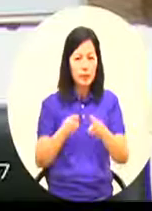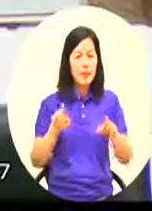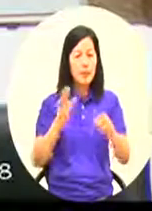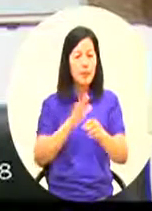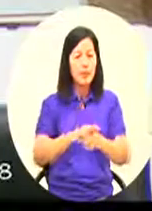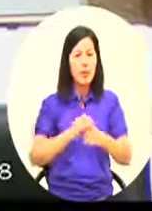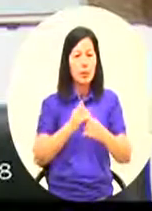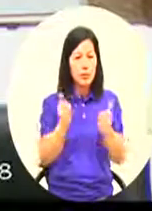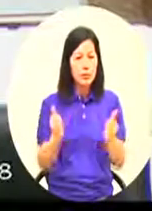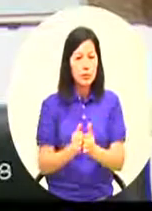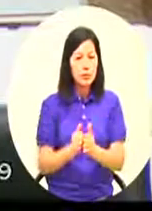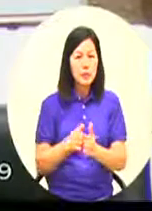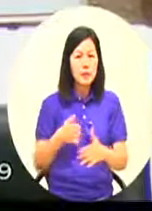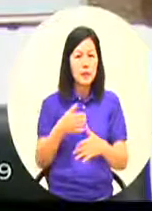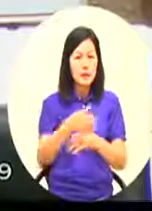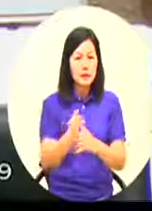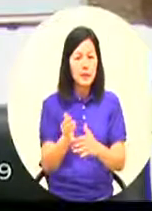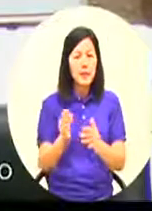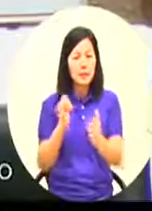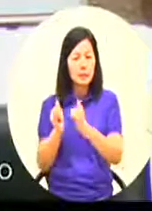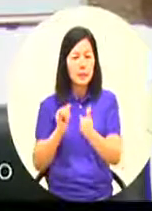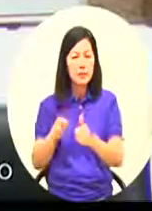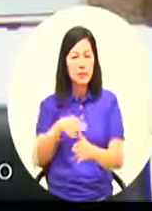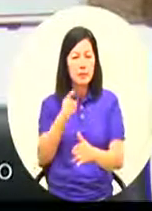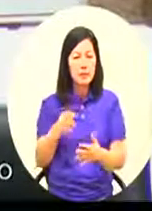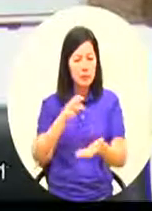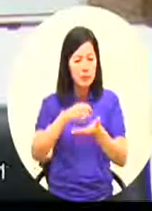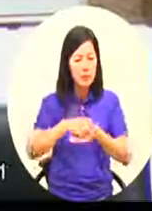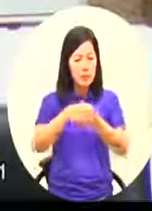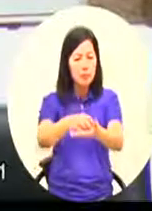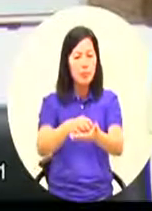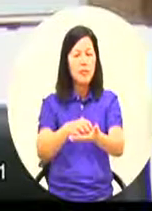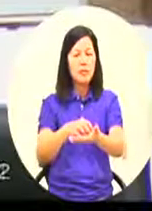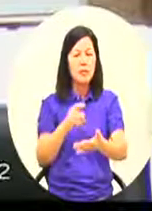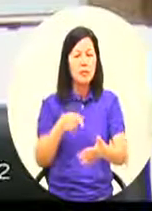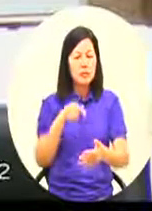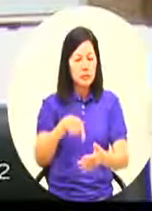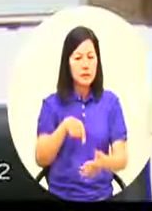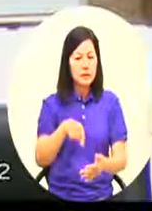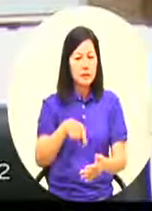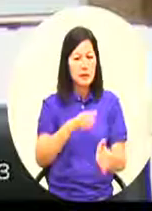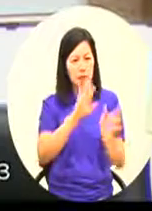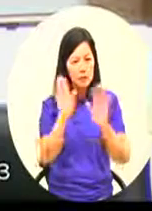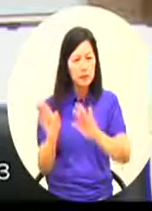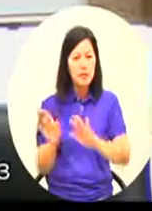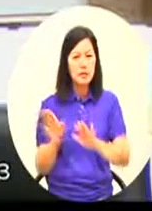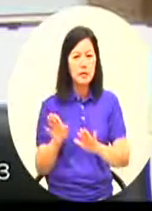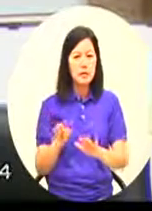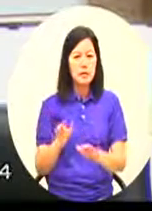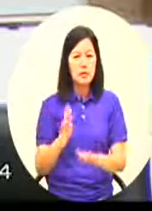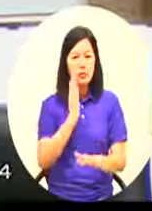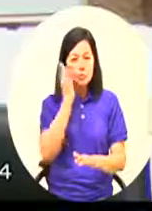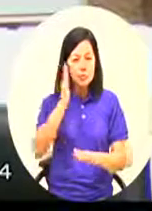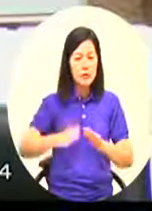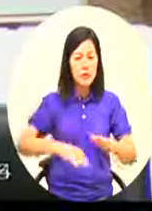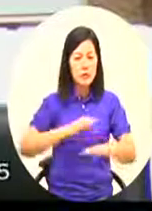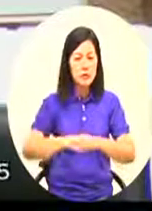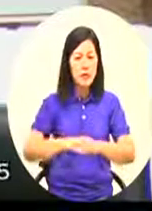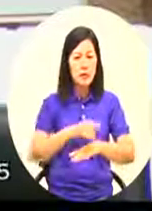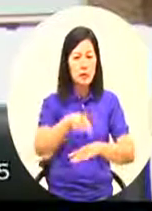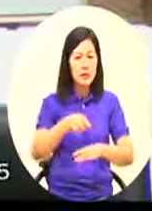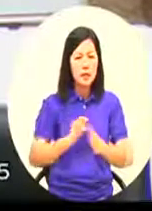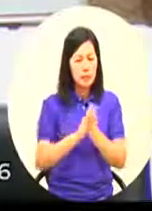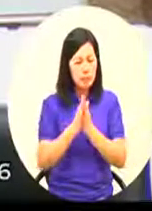完成证明啊，这样的话呢才是完 才能够很顺利完成平埔族的诉